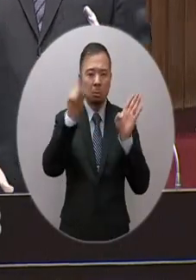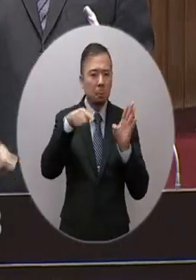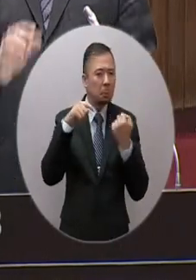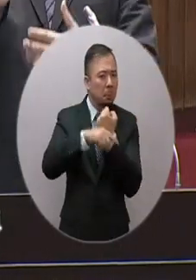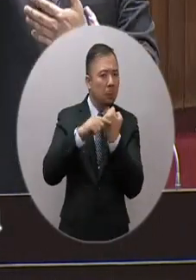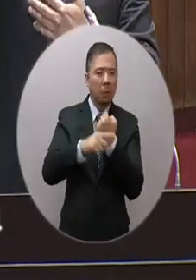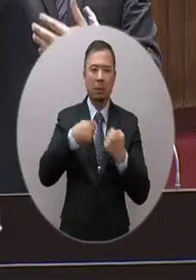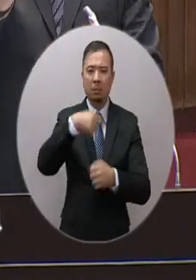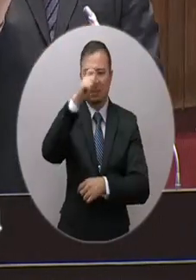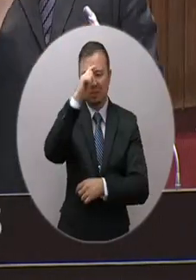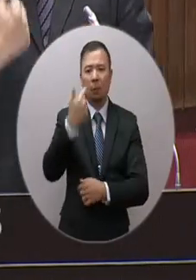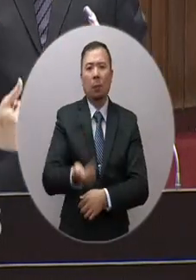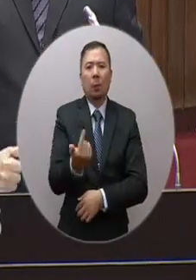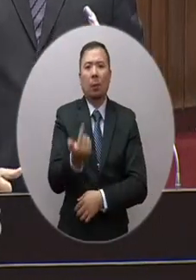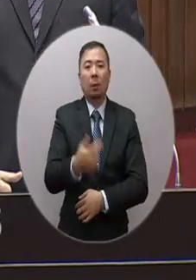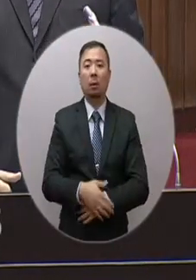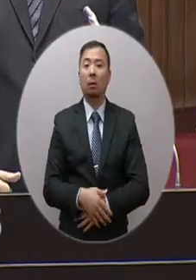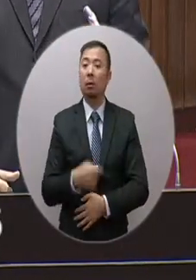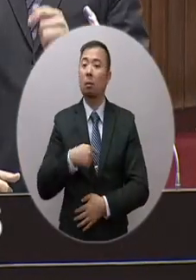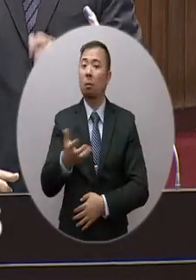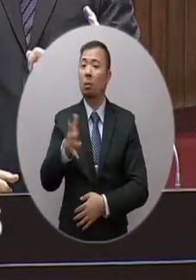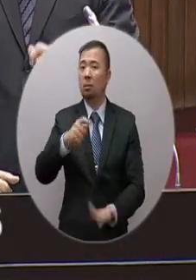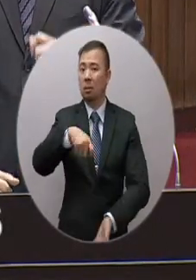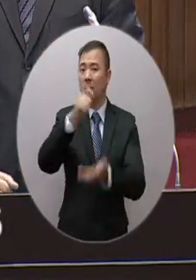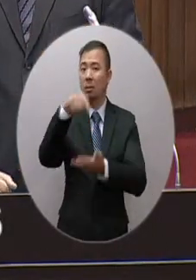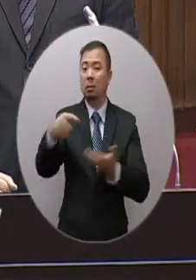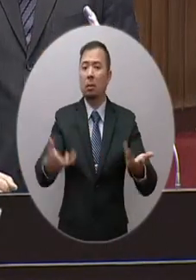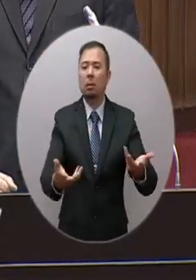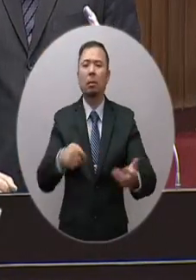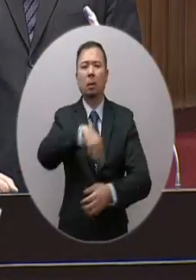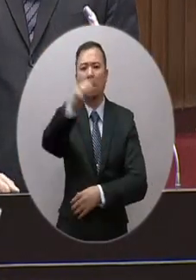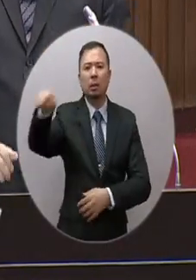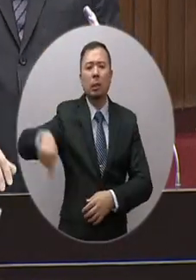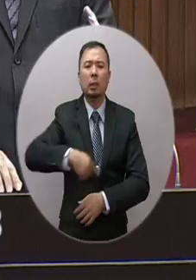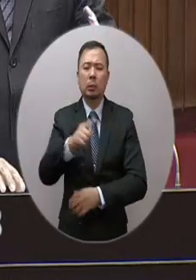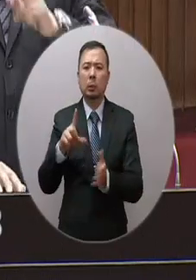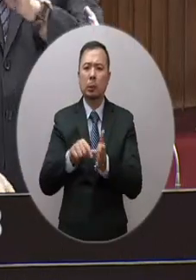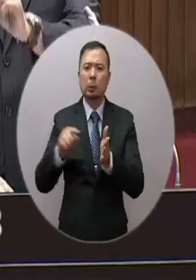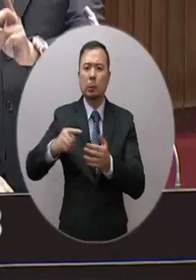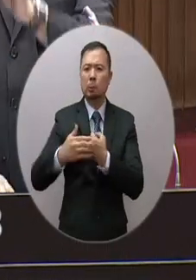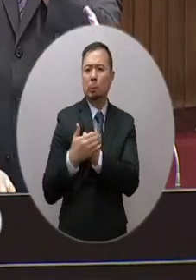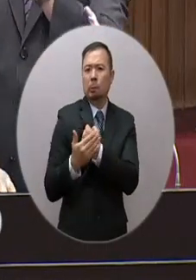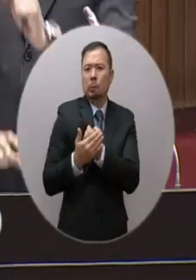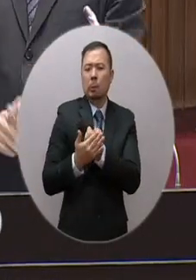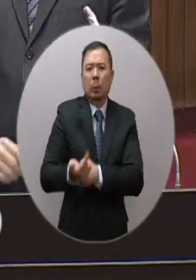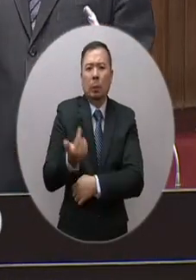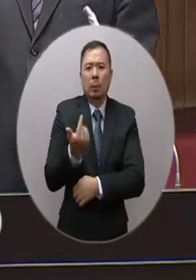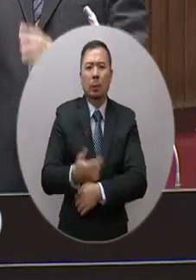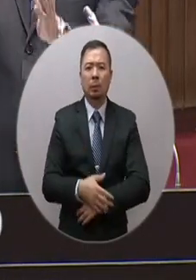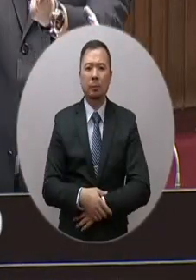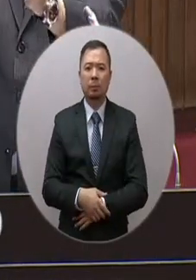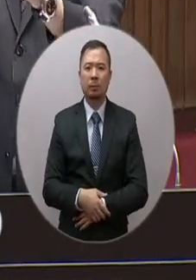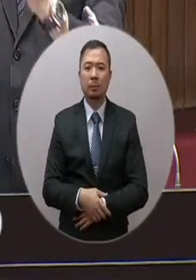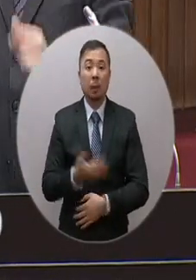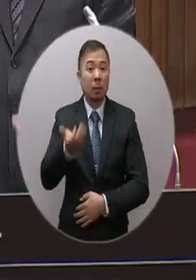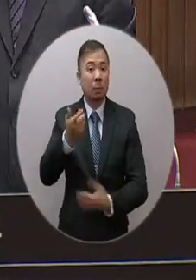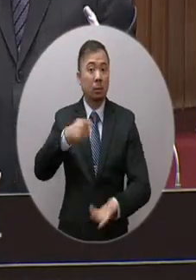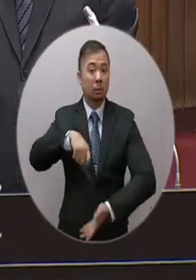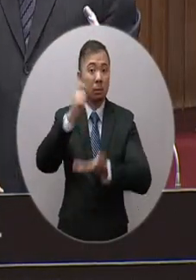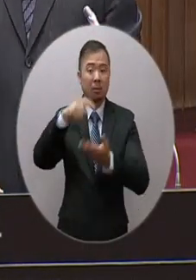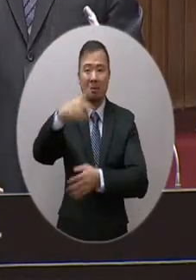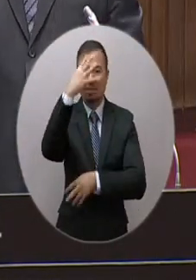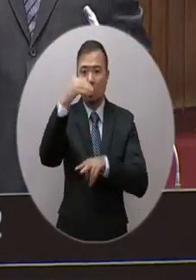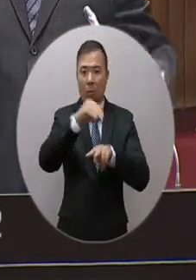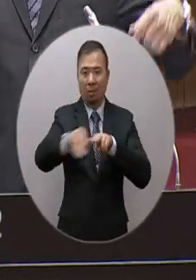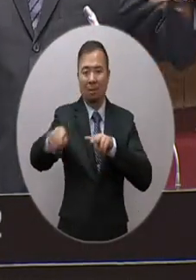实现。为什么我要讲这个时间？因为我们都在跟时间赛跑。好，除了刚才讲的所谓的高铁